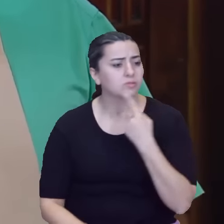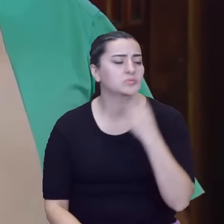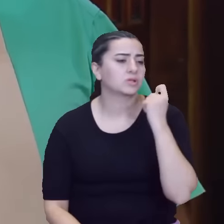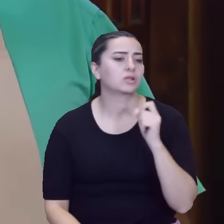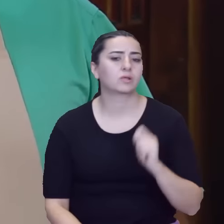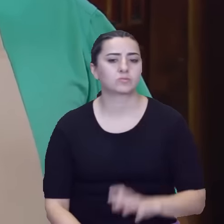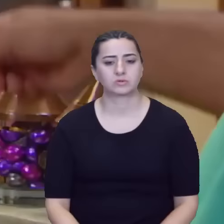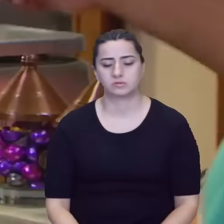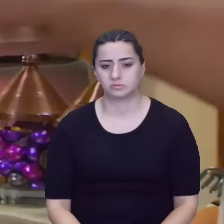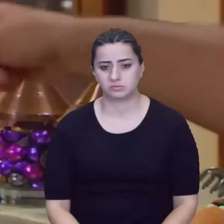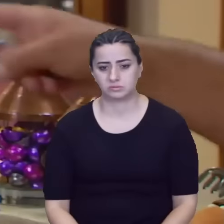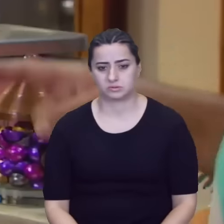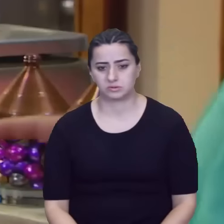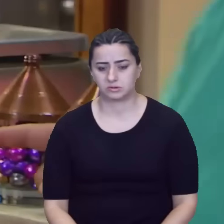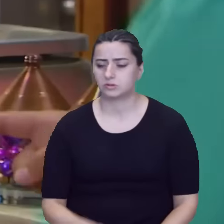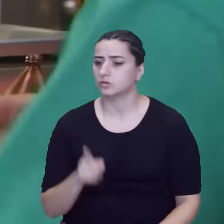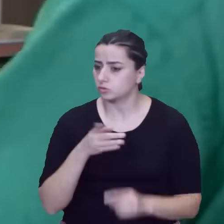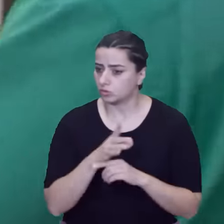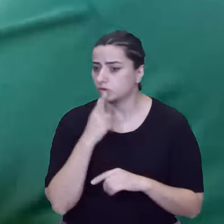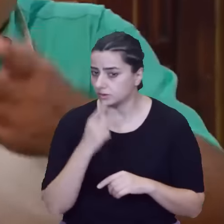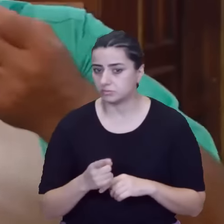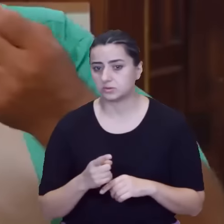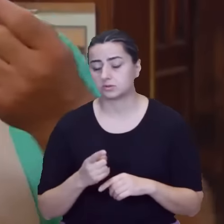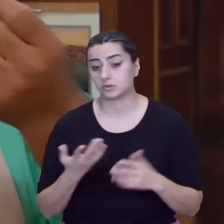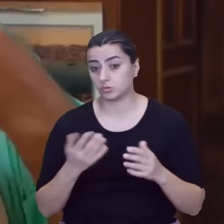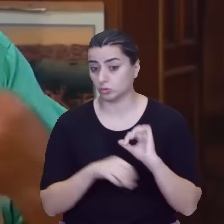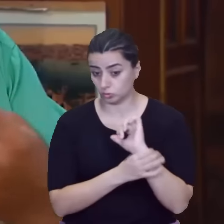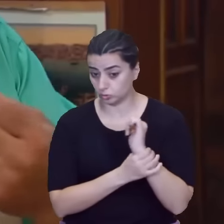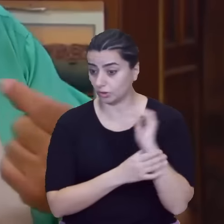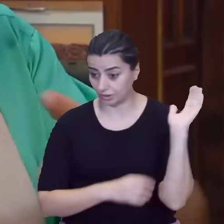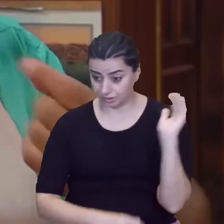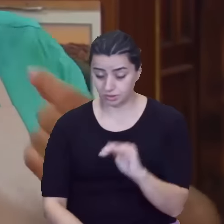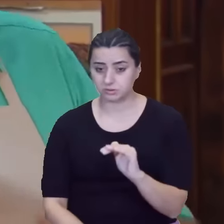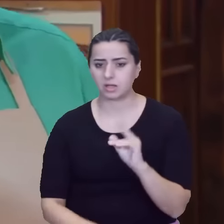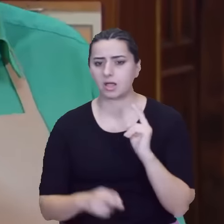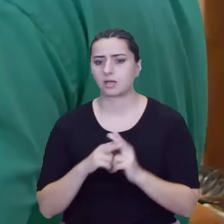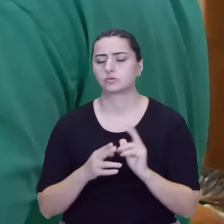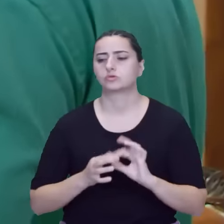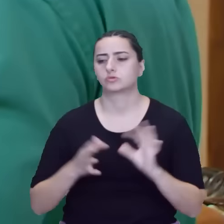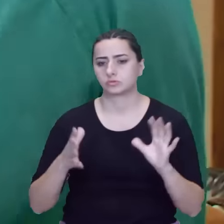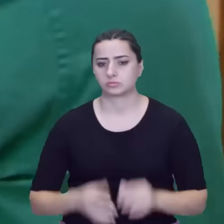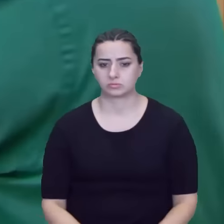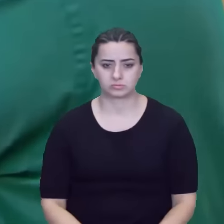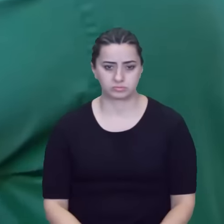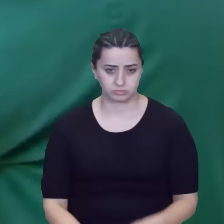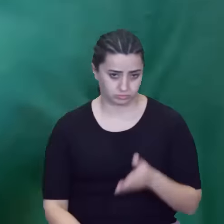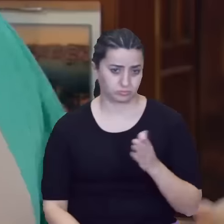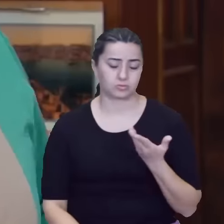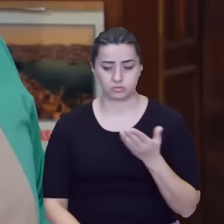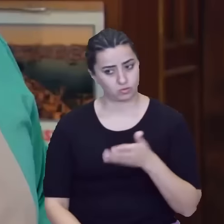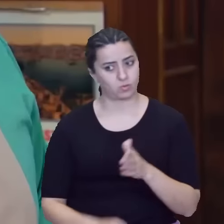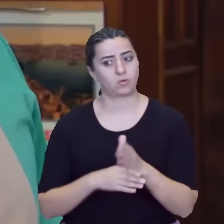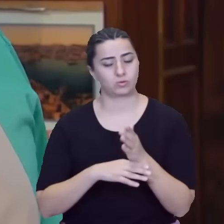o yapamadı yani. Ah, bir kağıt doğru demiştin işte. Kusura bakma yani. Halbuki usta çağırsa hemen açık o meseleyi çözeyim. Hemen yapalım. Yani.